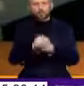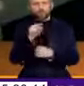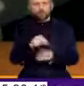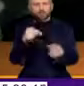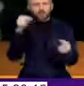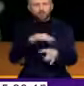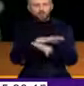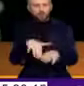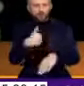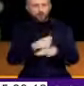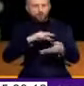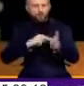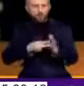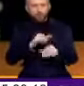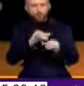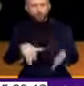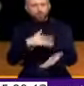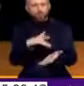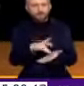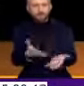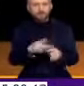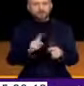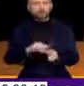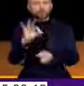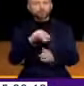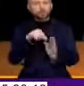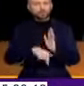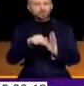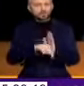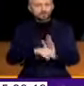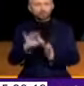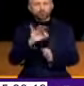не відповідають генеральному плану розвитку міста. Це щодо змісту,